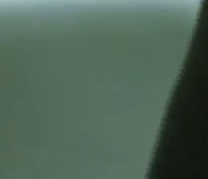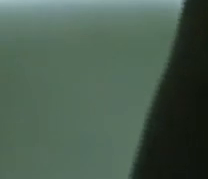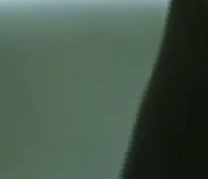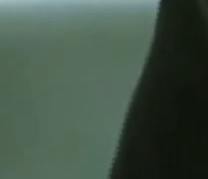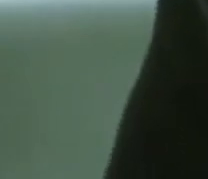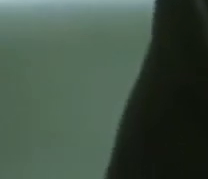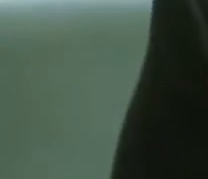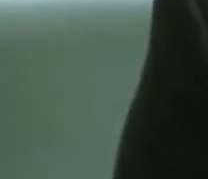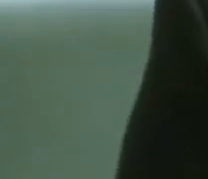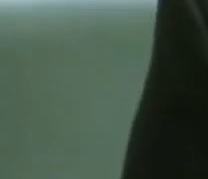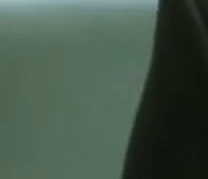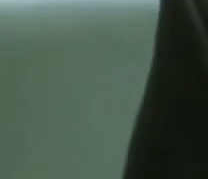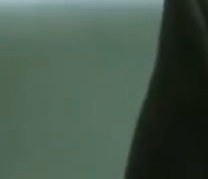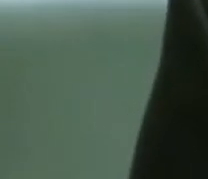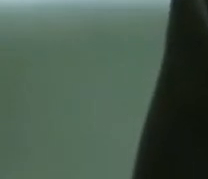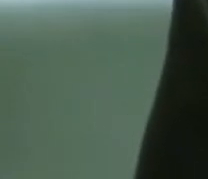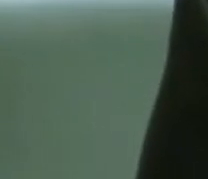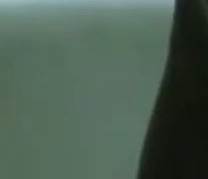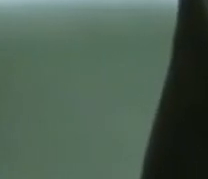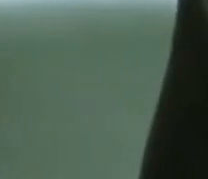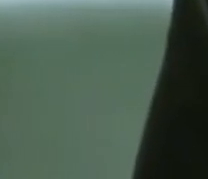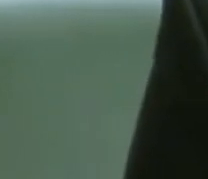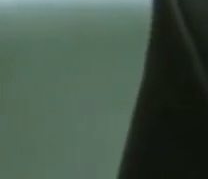جهة درعة فيلالت التي نجدها